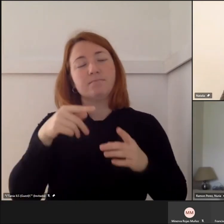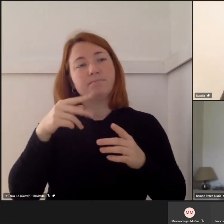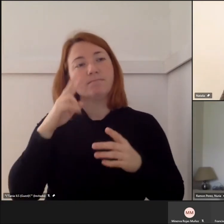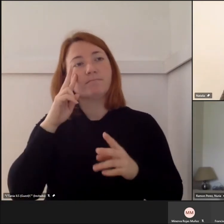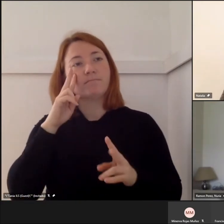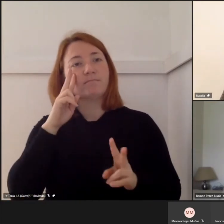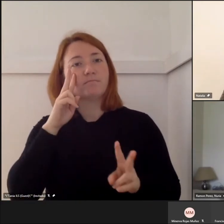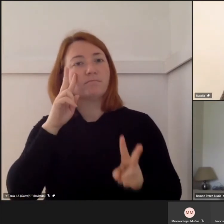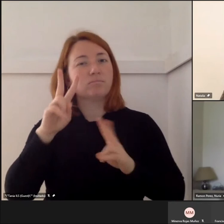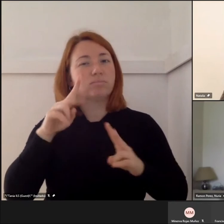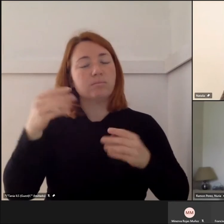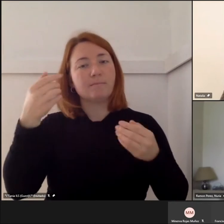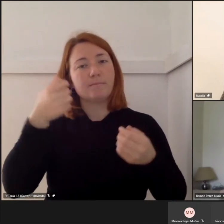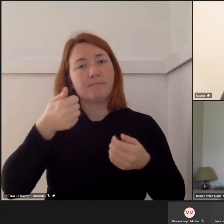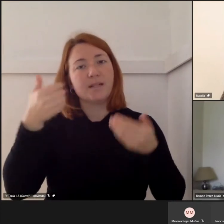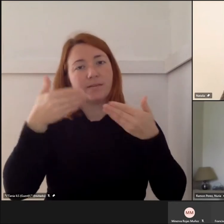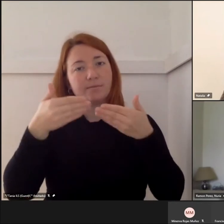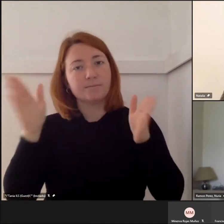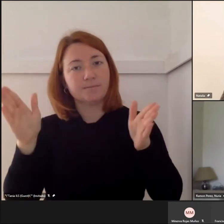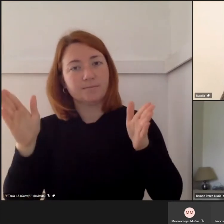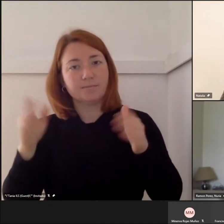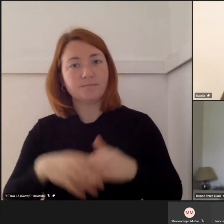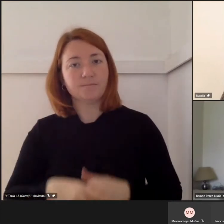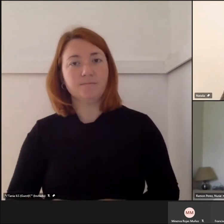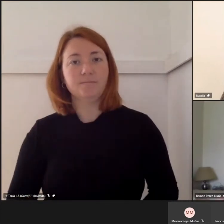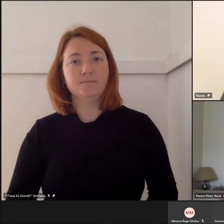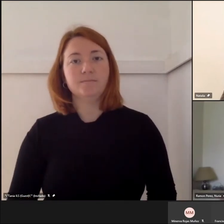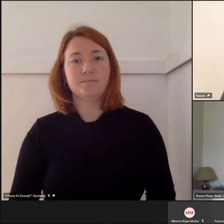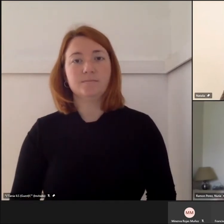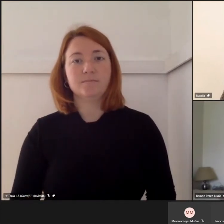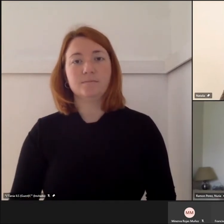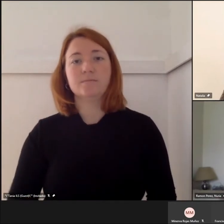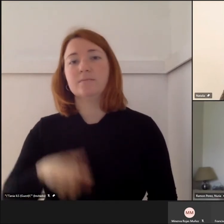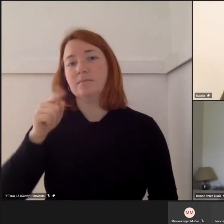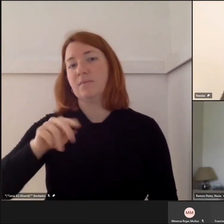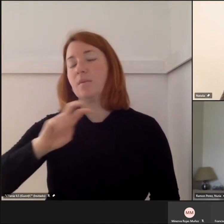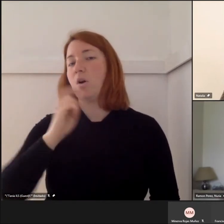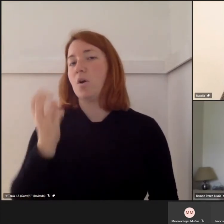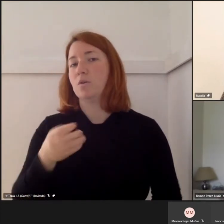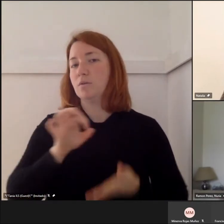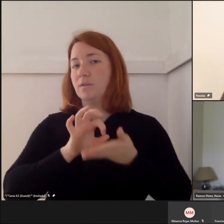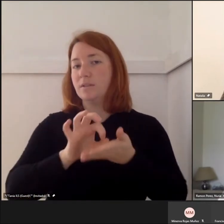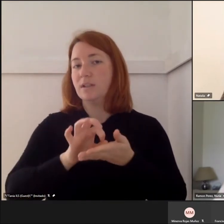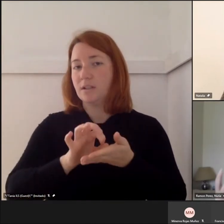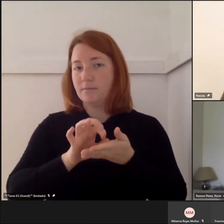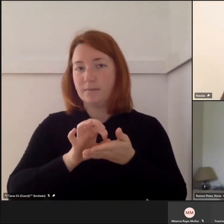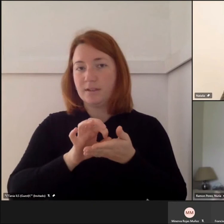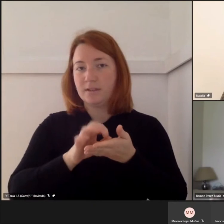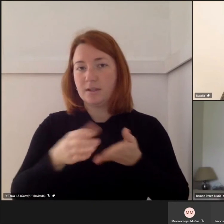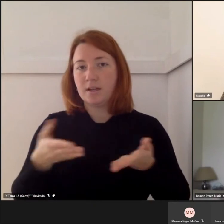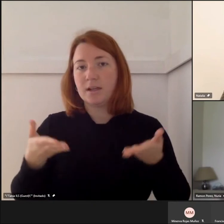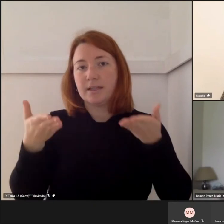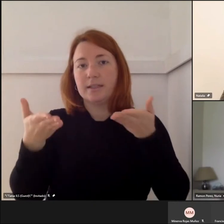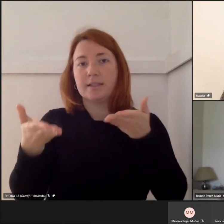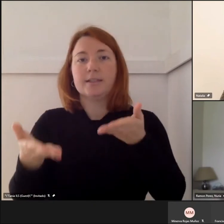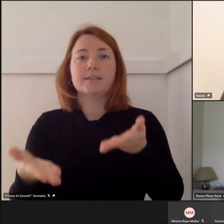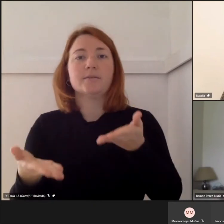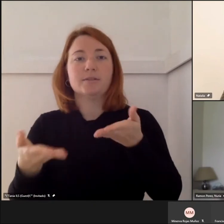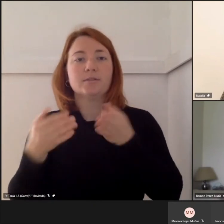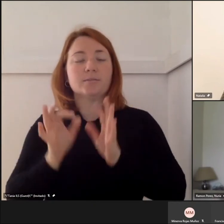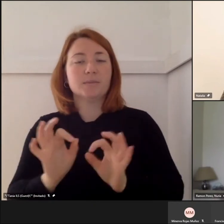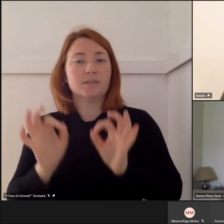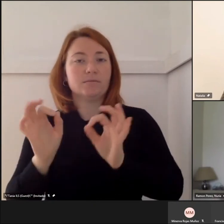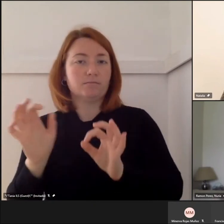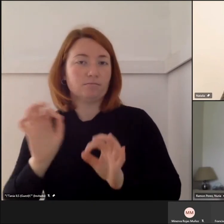més oberta i també, lògicament, amb altres serveis, els serveis d'intervenció especialitzada, amb els propis recursos, les